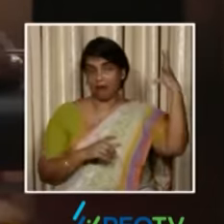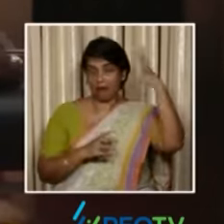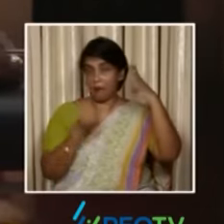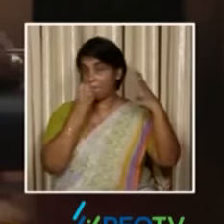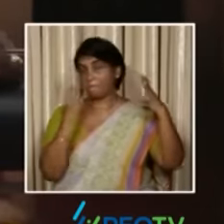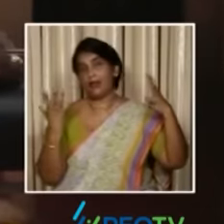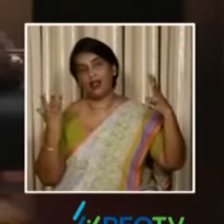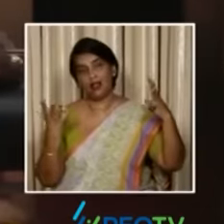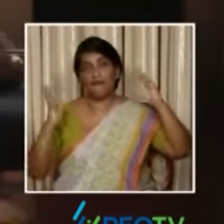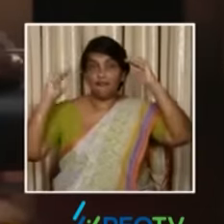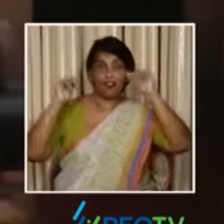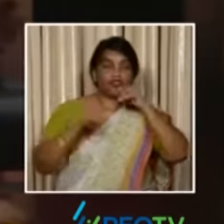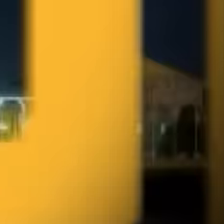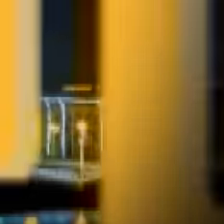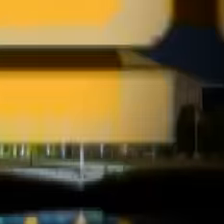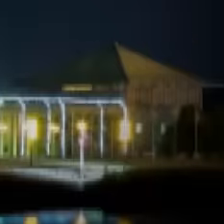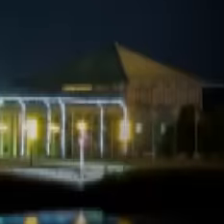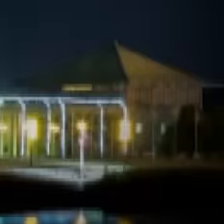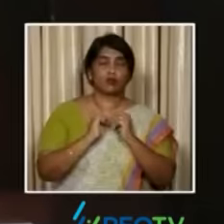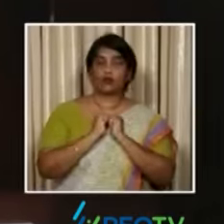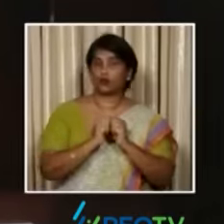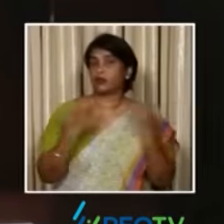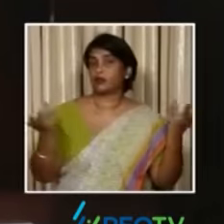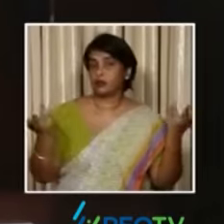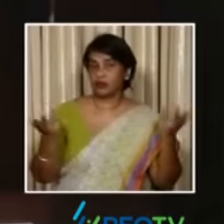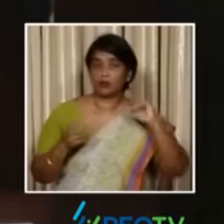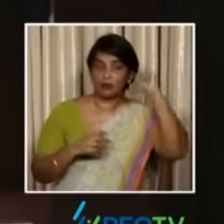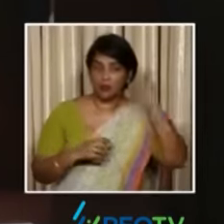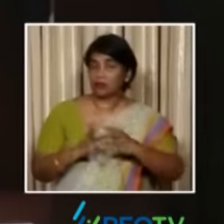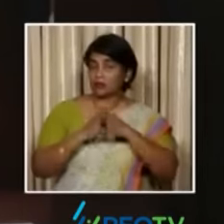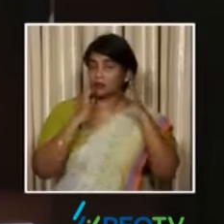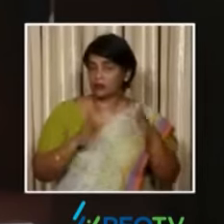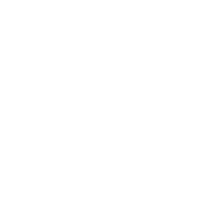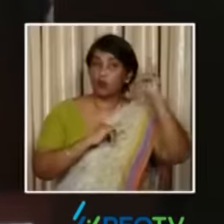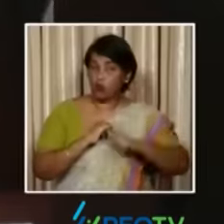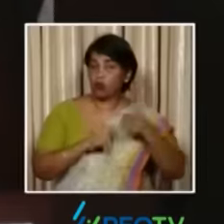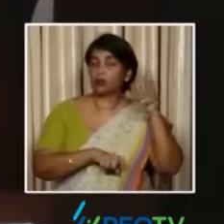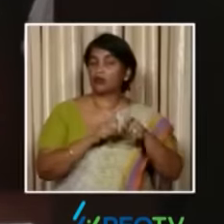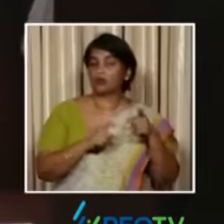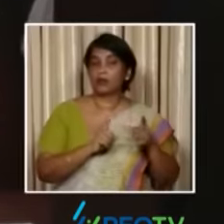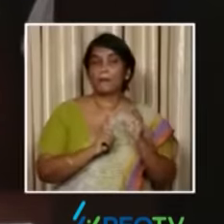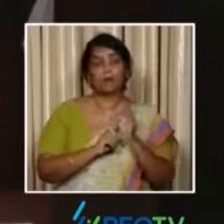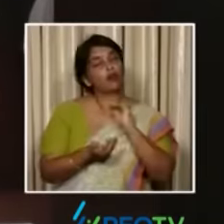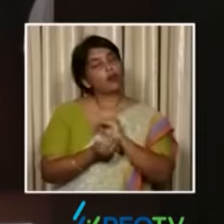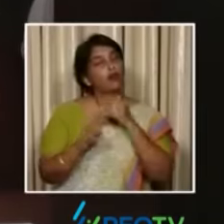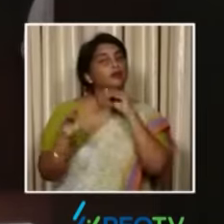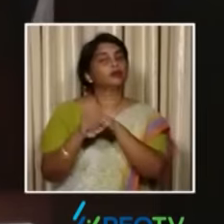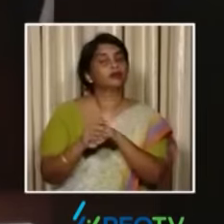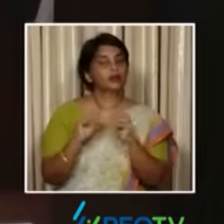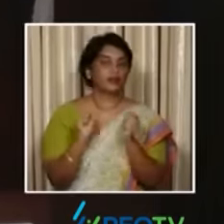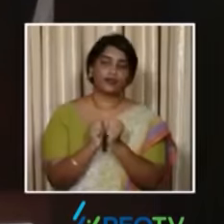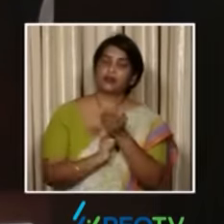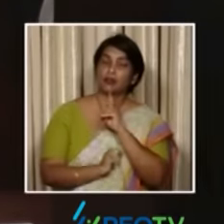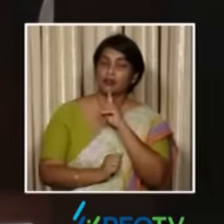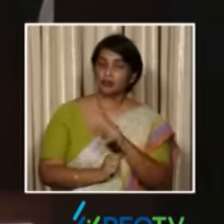වගේ වැඩි වැස්සොත් ගඟකලායි වගේ කතා බෑ. 50,000කට වැඩි උපාධි ධාරීන් පෞද්ගලික ආයතනවල ගිහිල්ලා රස්සා